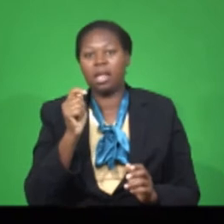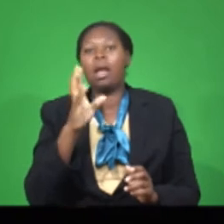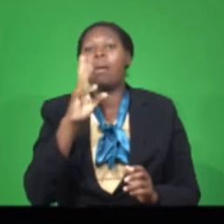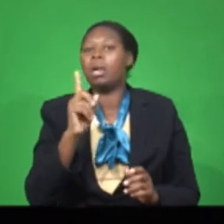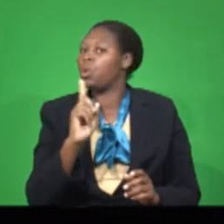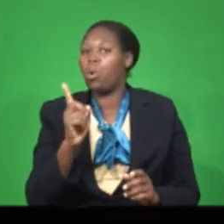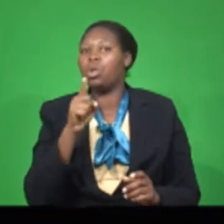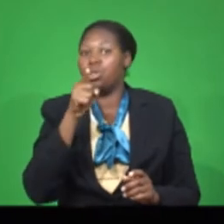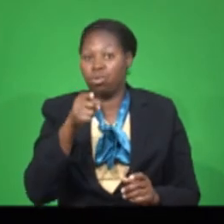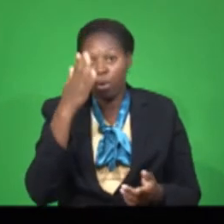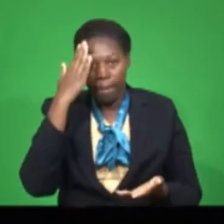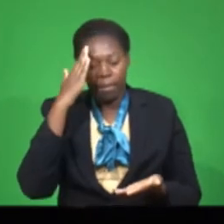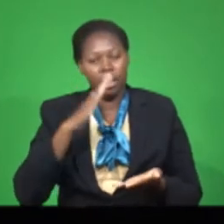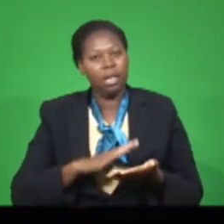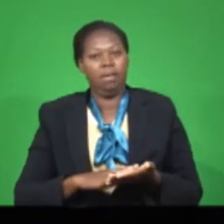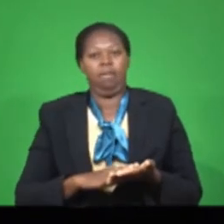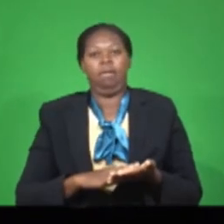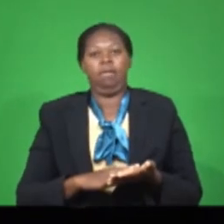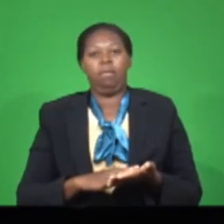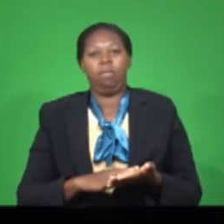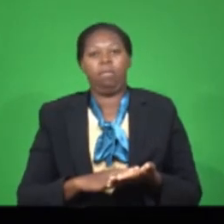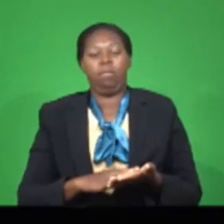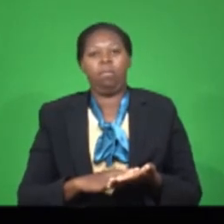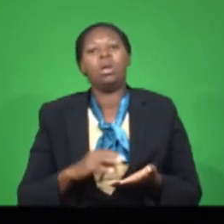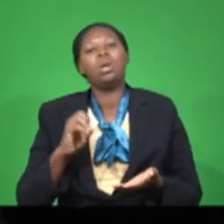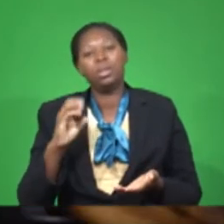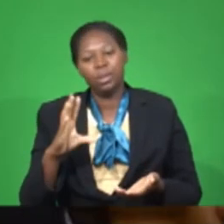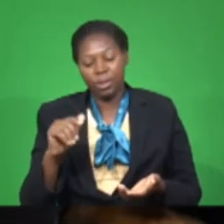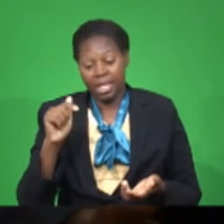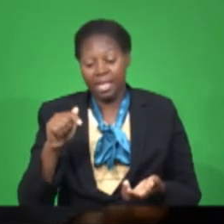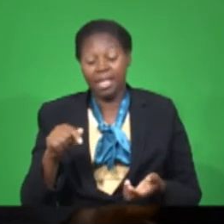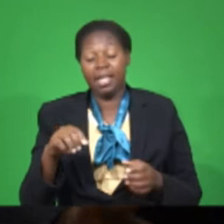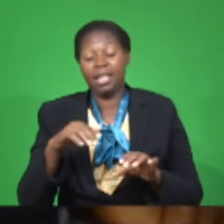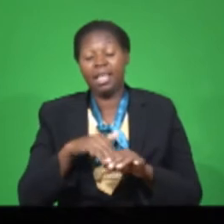mutupo anonzi chii. Dai kuri kunyika kwedu tinoita zvemutupo. Mutupo ndiwoyo.